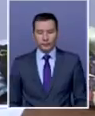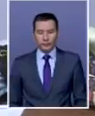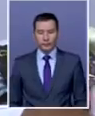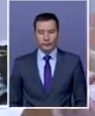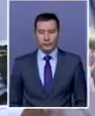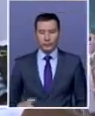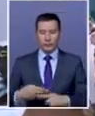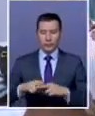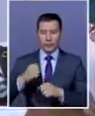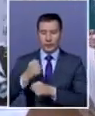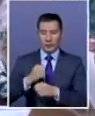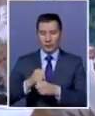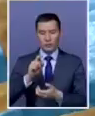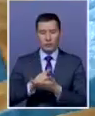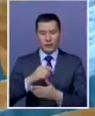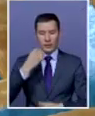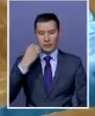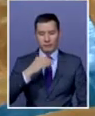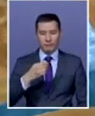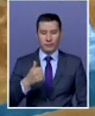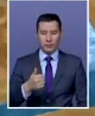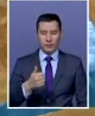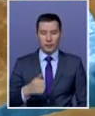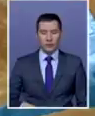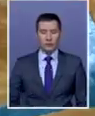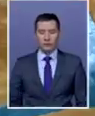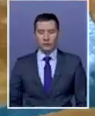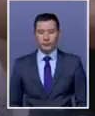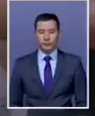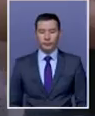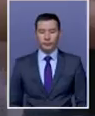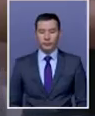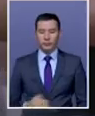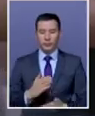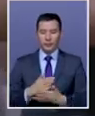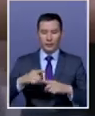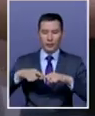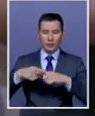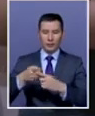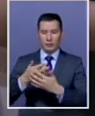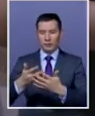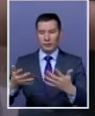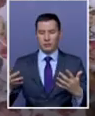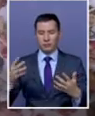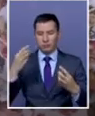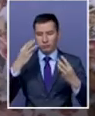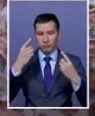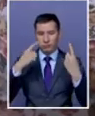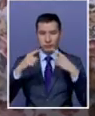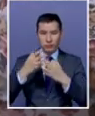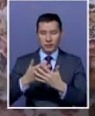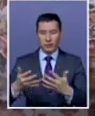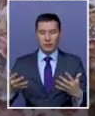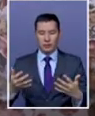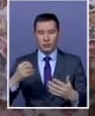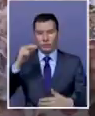сапалы әрі жылдам тігуге мықтап кіріспек. Сөзінше, тігіншілікте дамып, түрлі техникалардың пайда болғанын айтады. Сондықтан үйрену үшін қашан